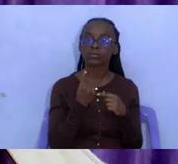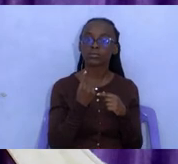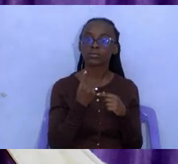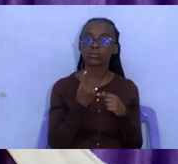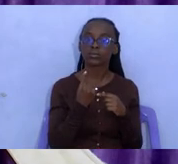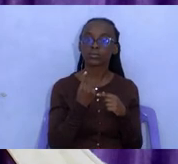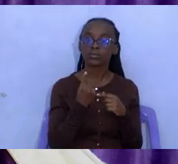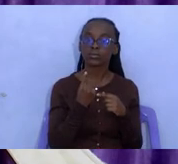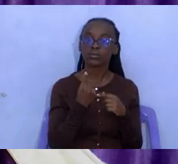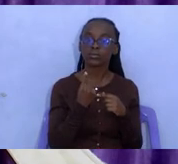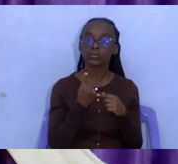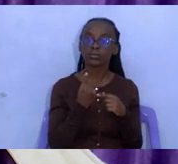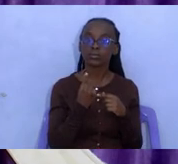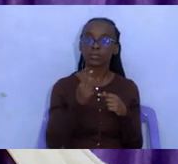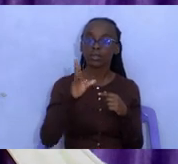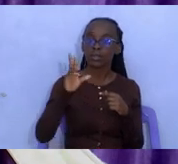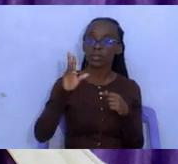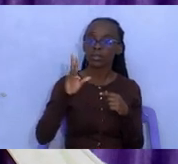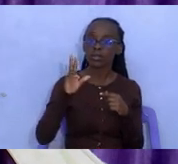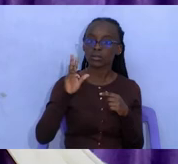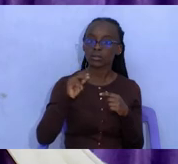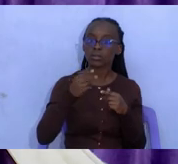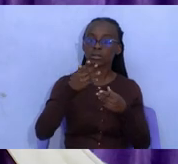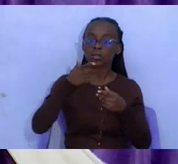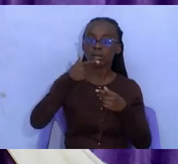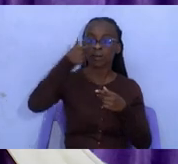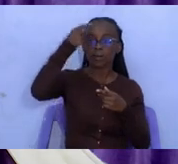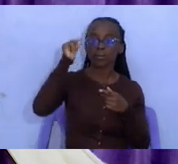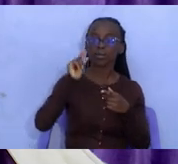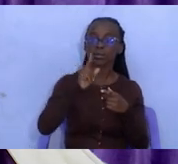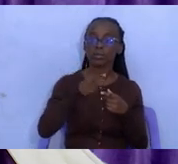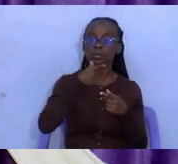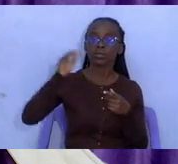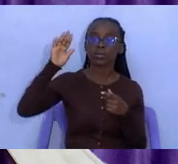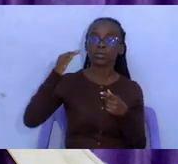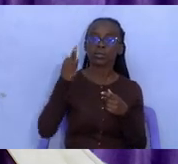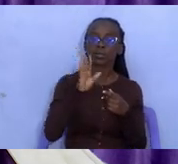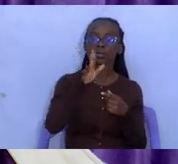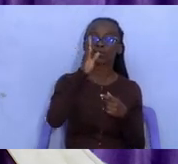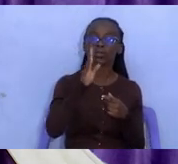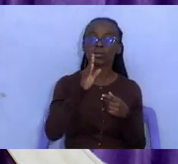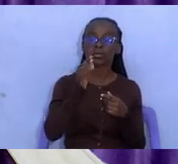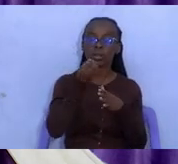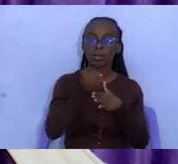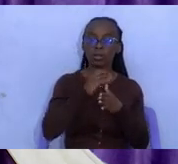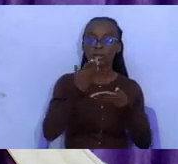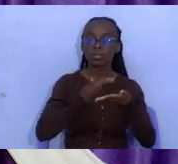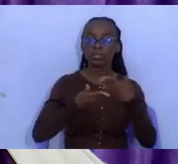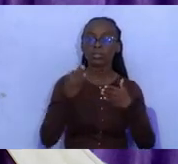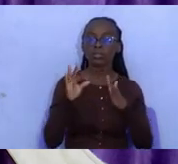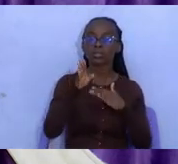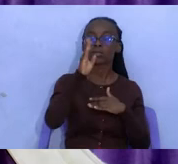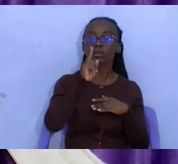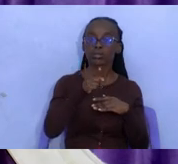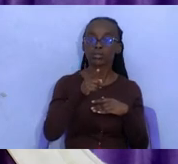Sijui kama mtu anapata hii. Si tu eti kwa sababu you are a man of God or a servant of God, you are the one. Wewe